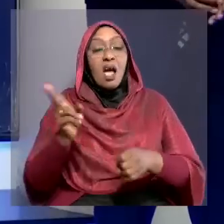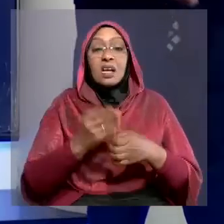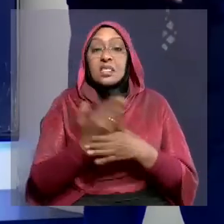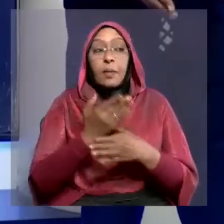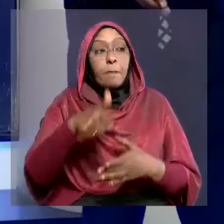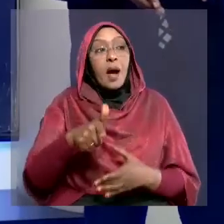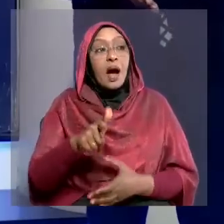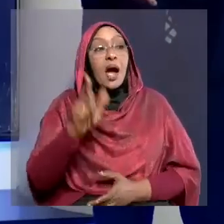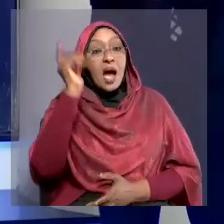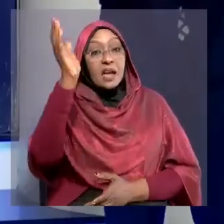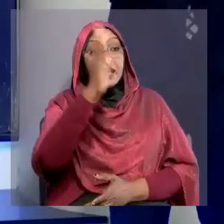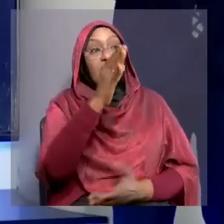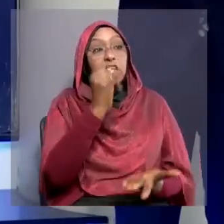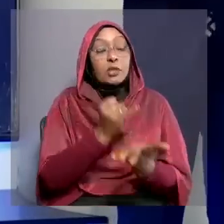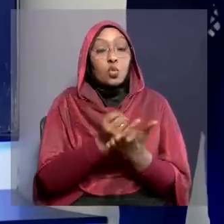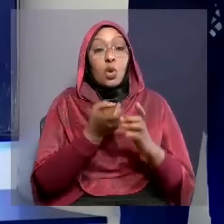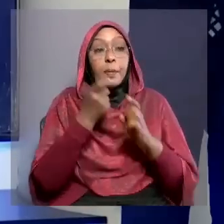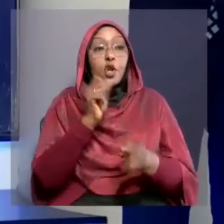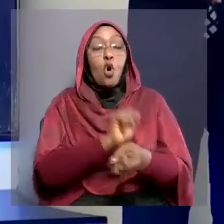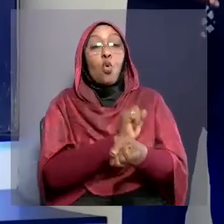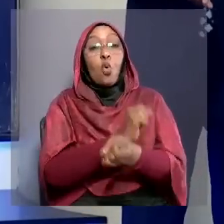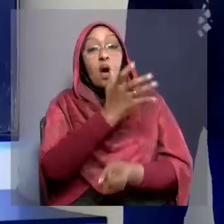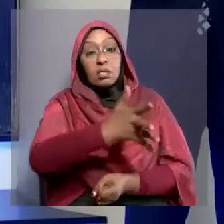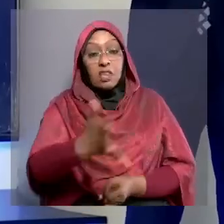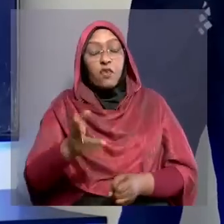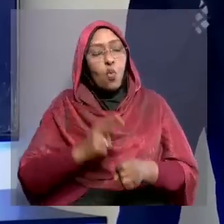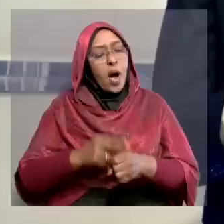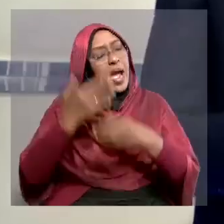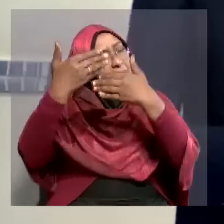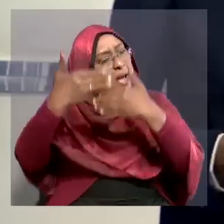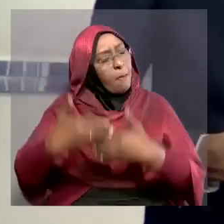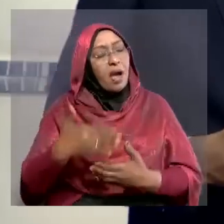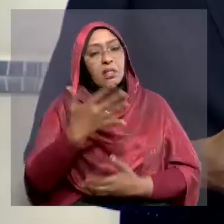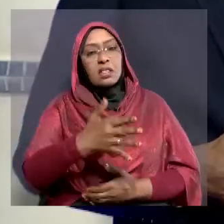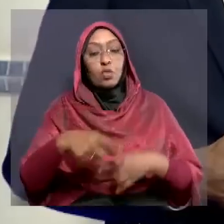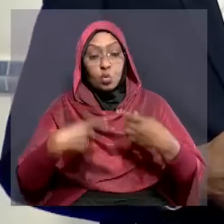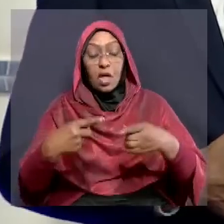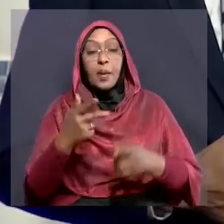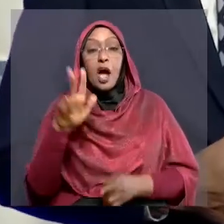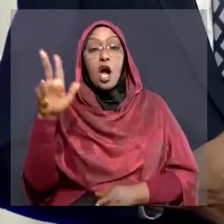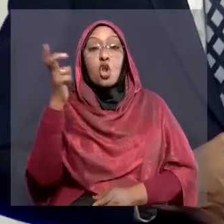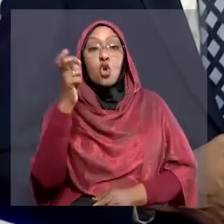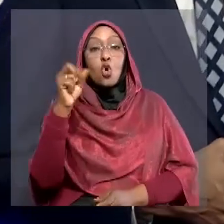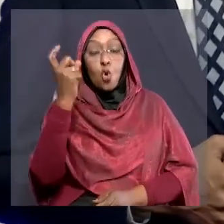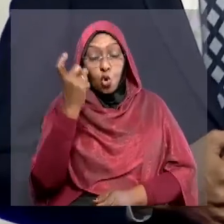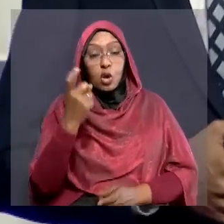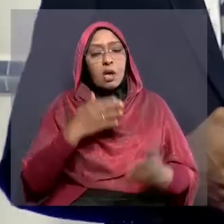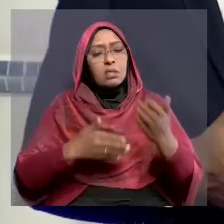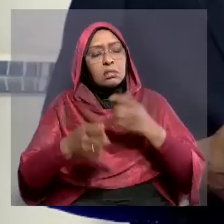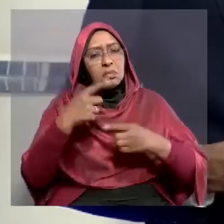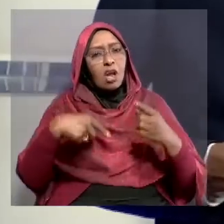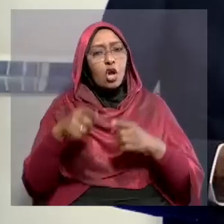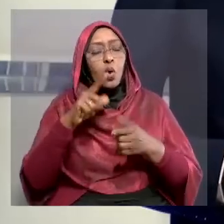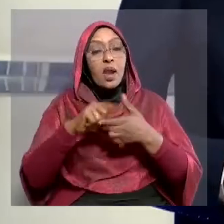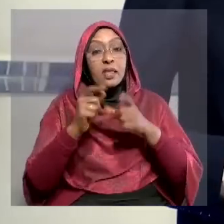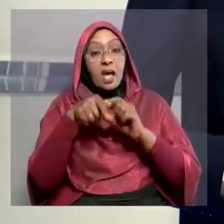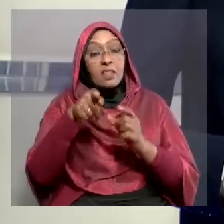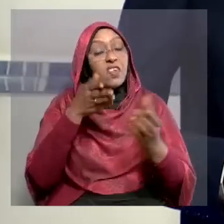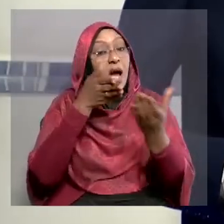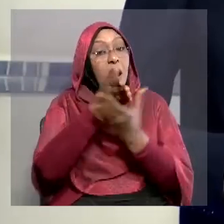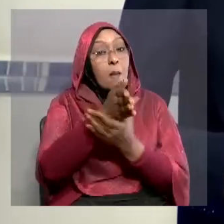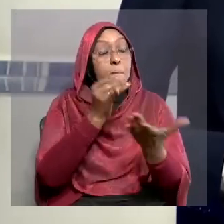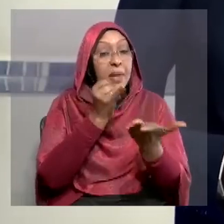غياب الجهات المعنية بحقوق الطفل وحمايته. يتابع النور والأخطر تراجع معدل الالتحاق بالمدارس